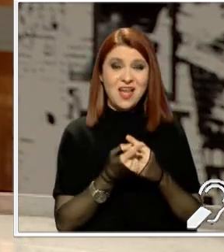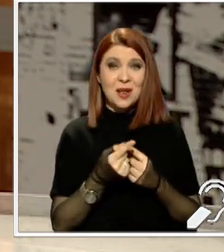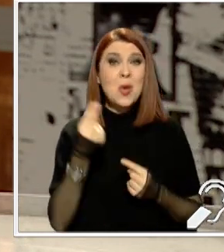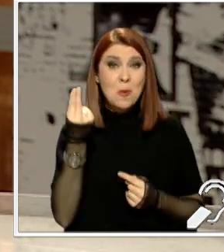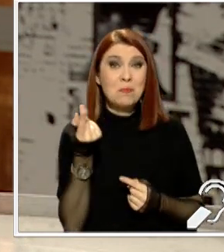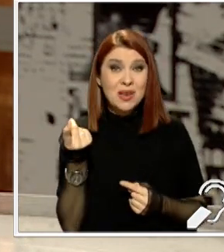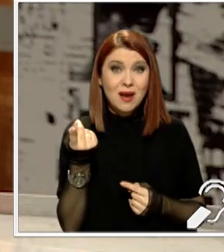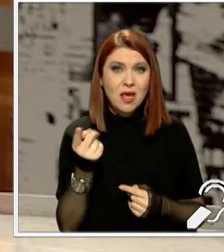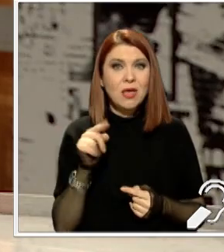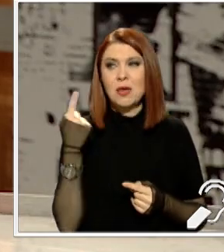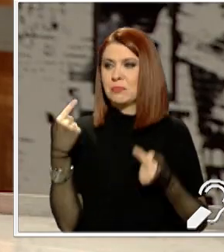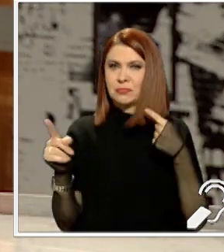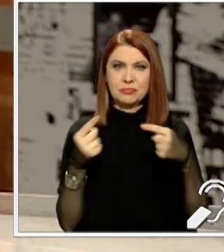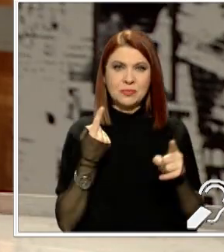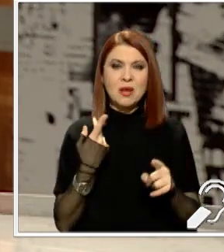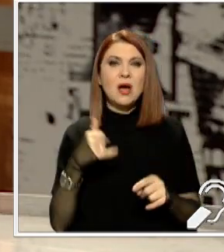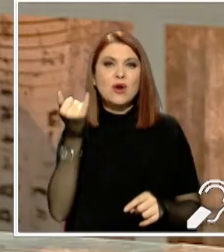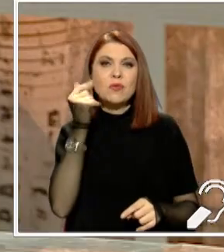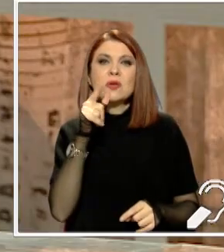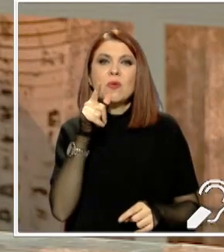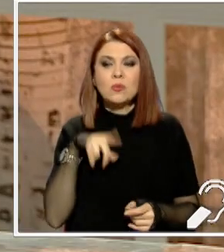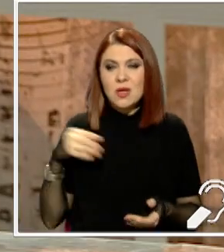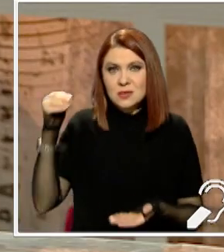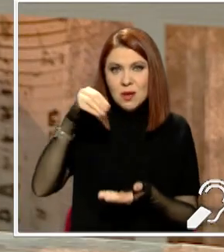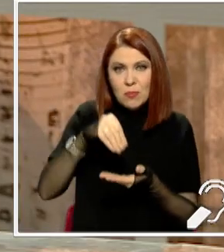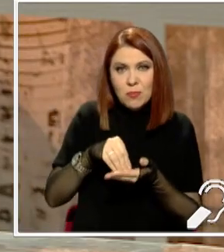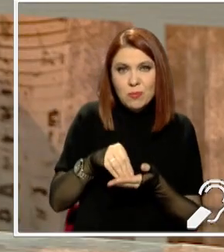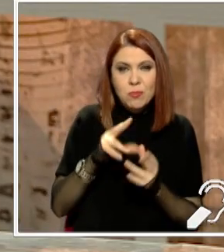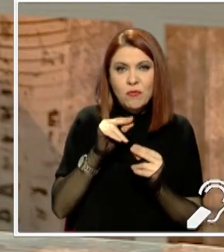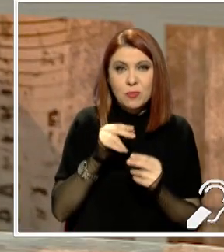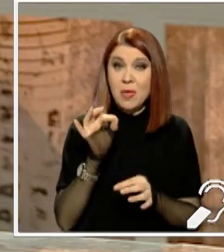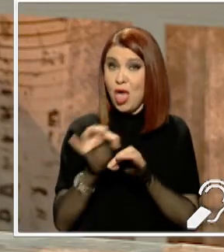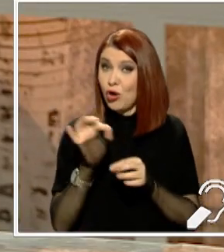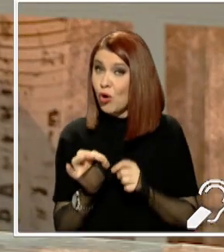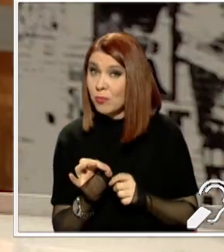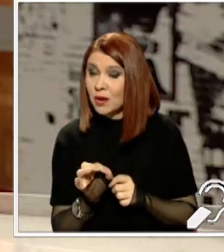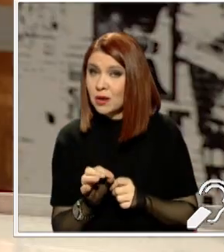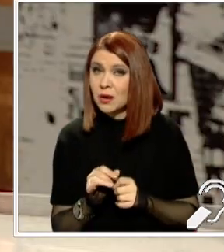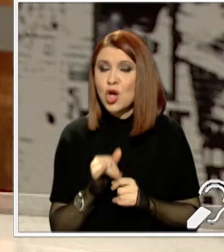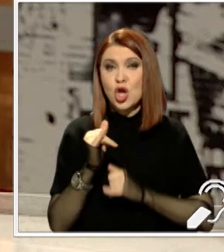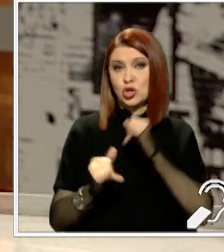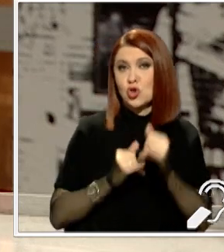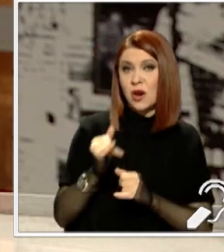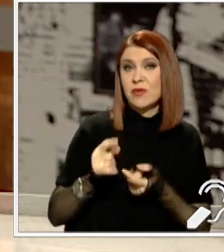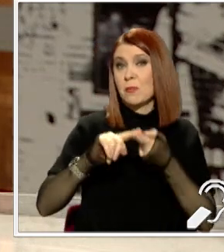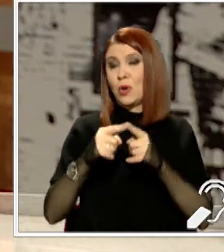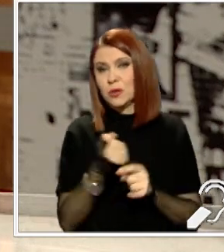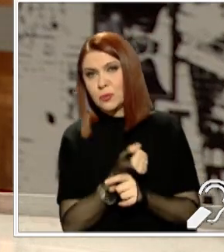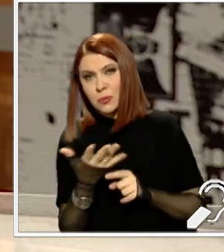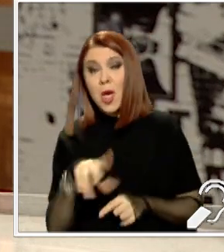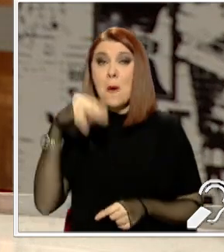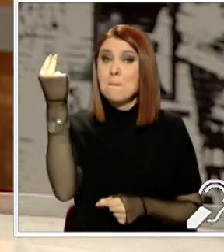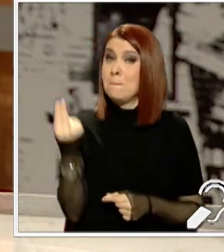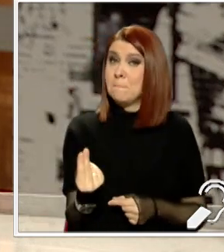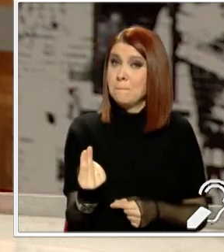fapt variază teribil în funcție de unde ești situat, economic, geopolitic și așa mai departe. De la